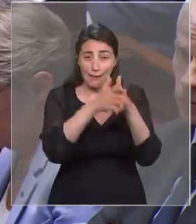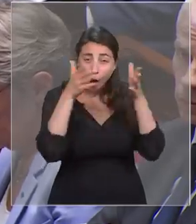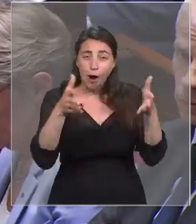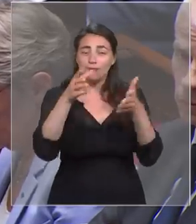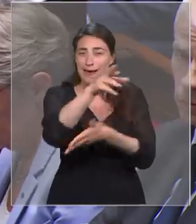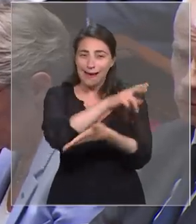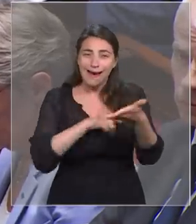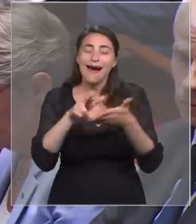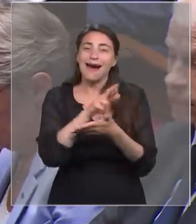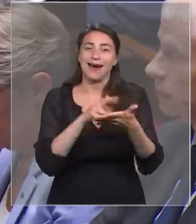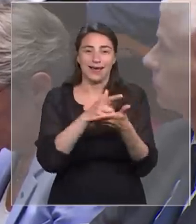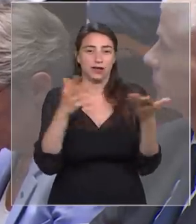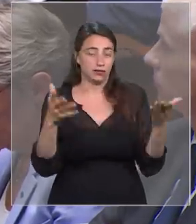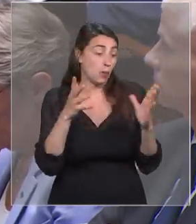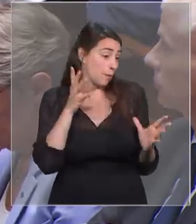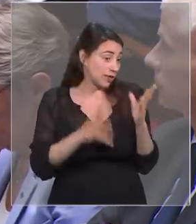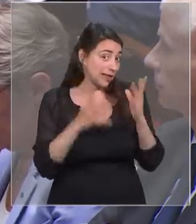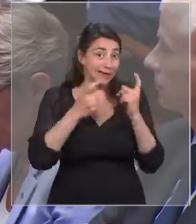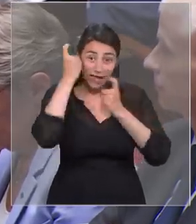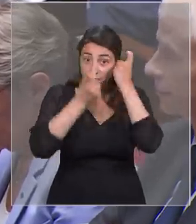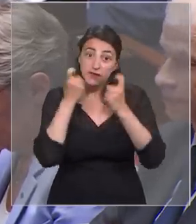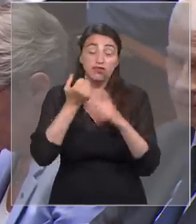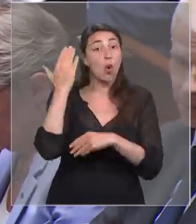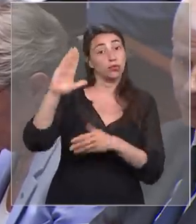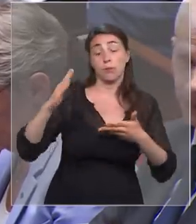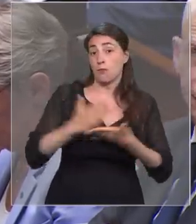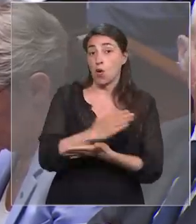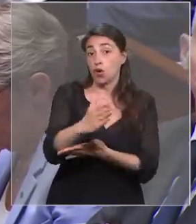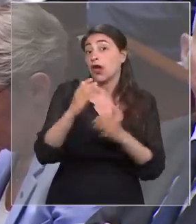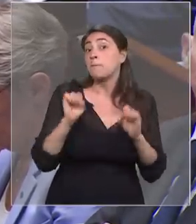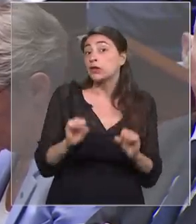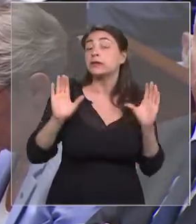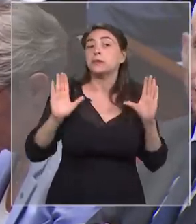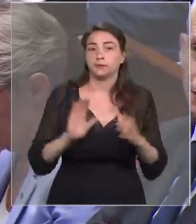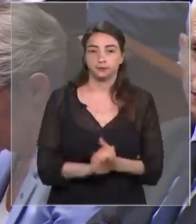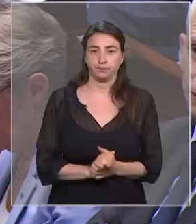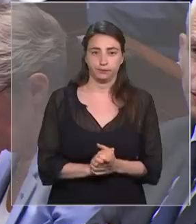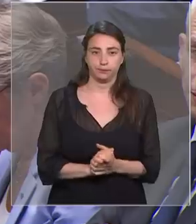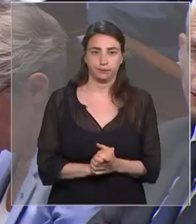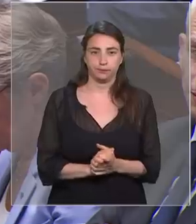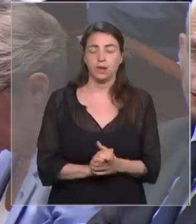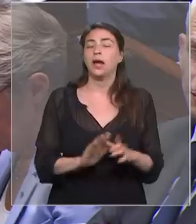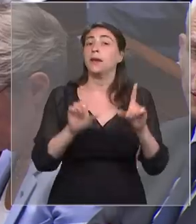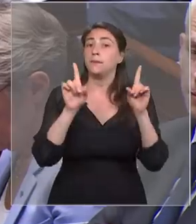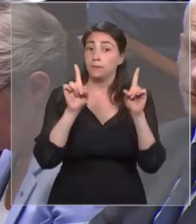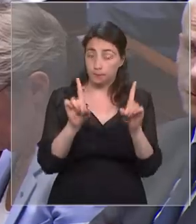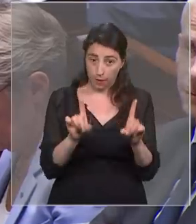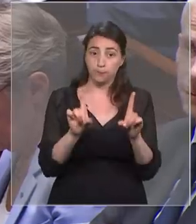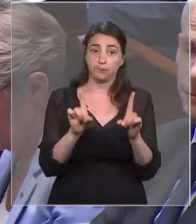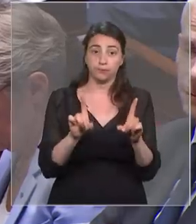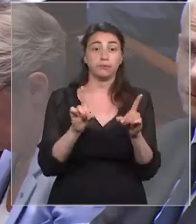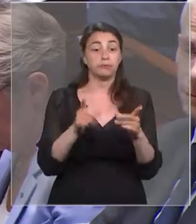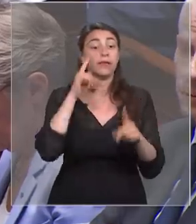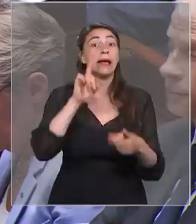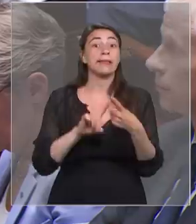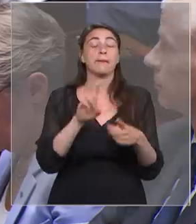aussi, pour examiner avec lui d'autres projets potentiels. Cela dit, je tiens quand même à mentionner que le sujet Bridor est une exception